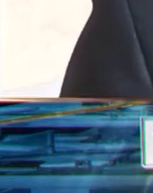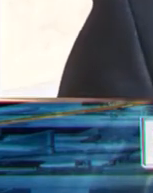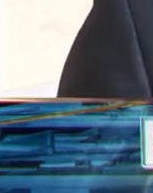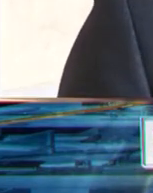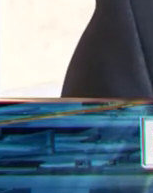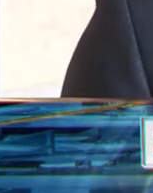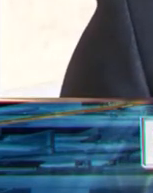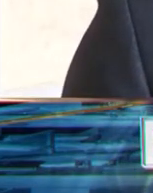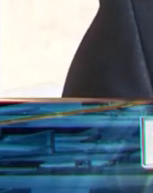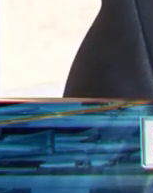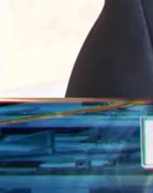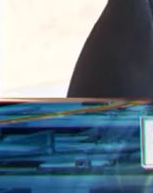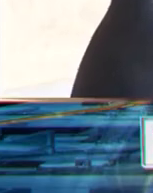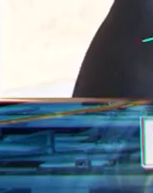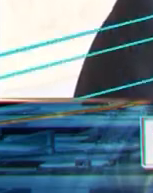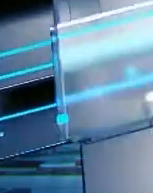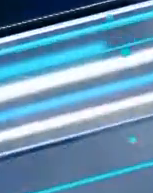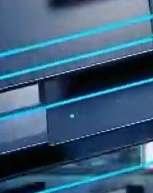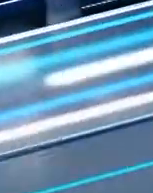қарым қатынасты бәрін бақылайды.